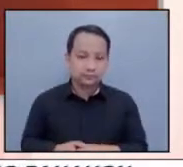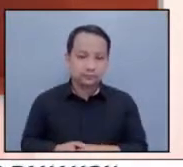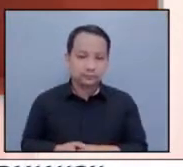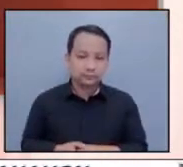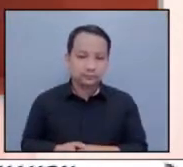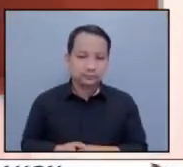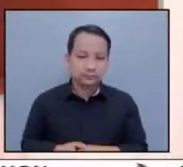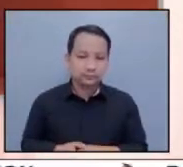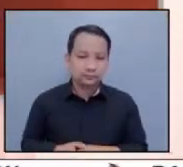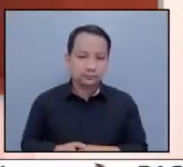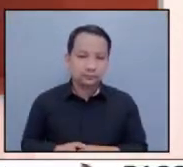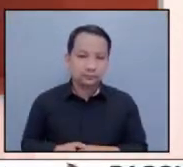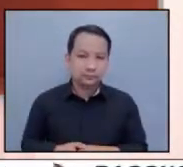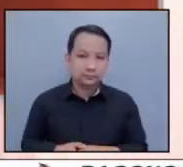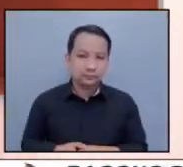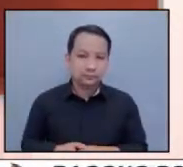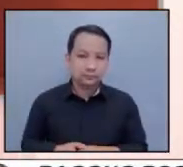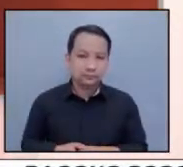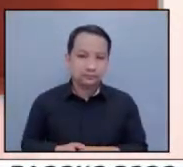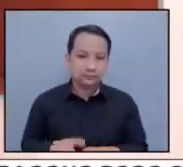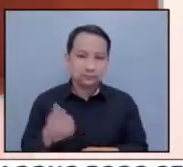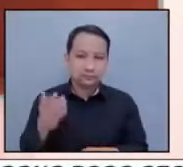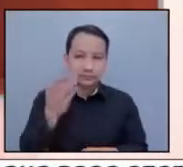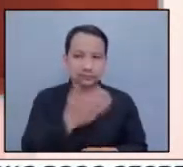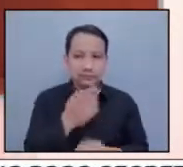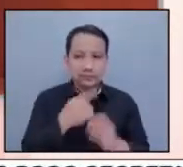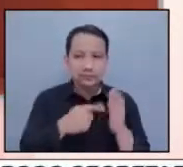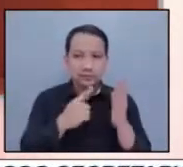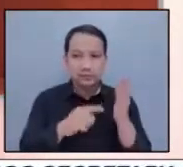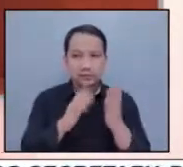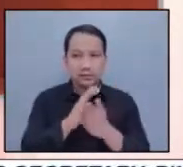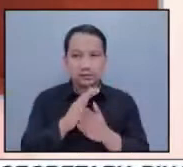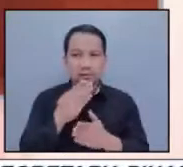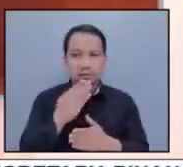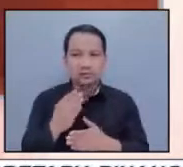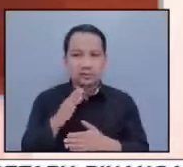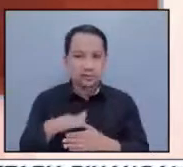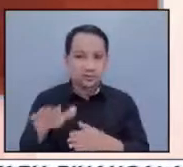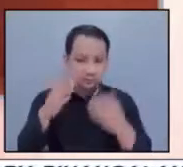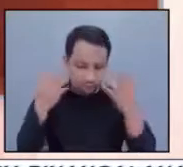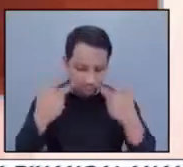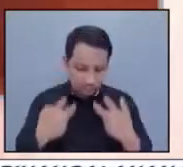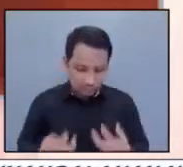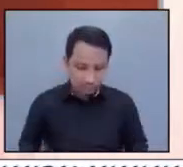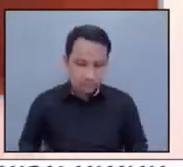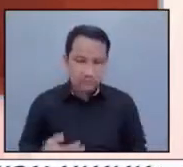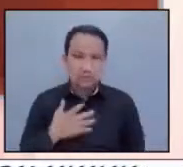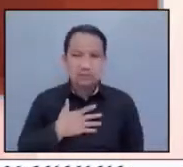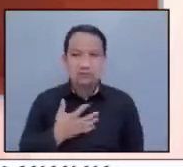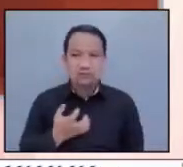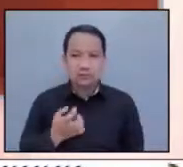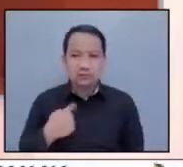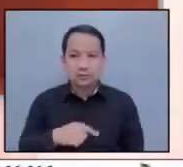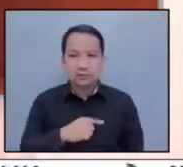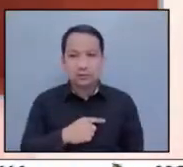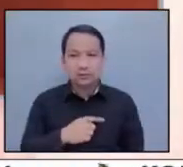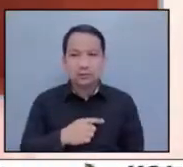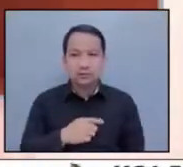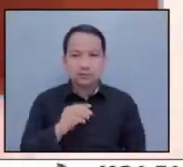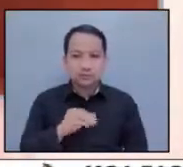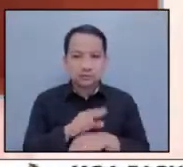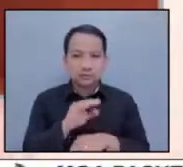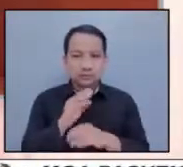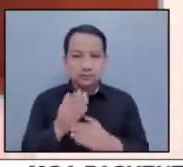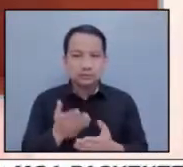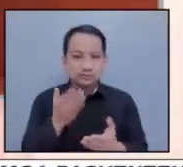Gusto ko lang po, mapapasikap lang po ako sa buong katawan ko po. Yun lang po yung parang financial assistance ko sa katawan